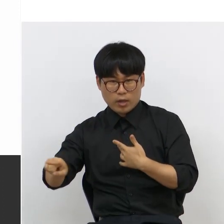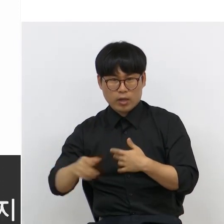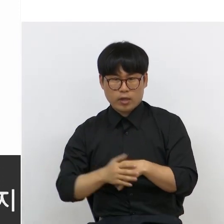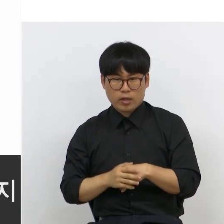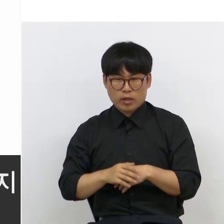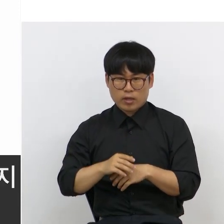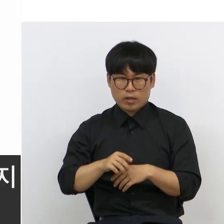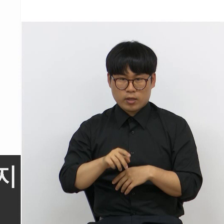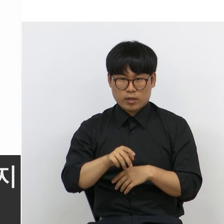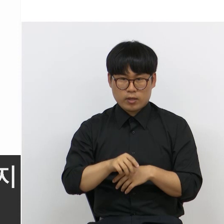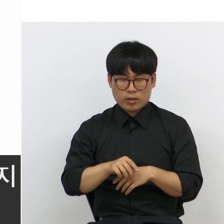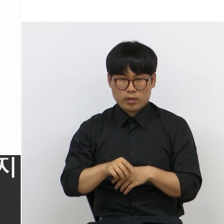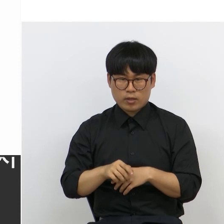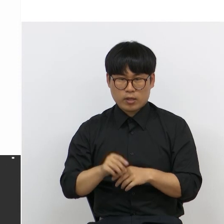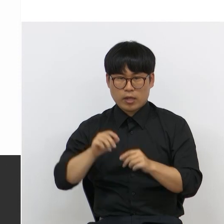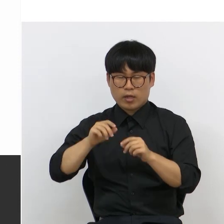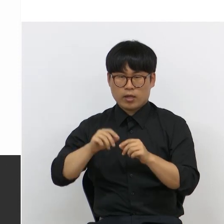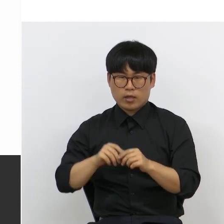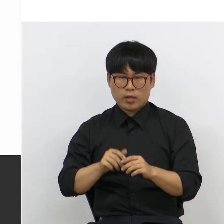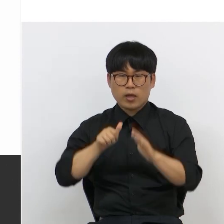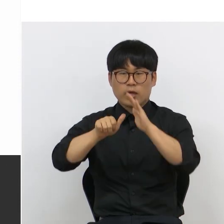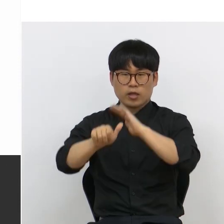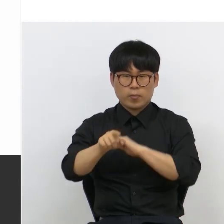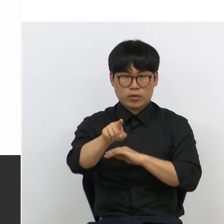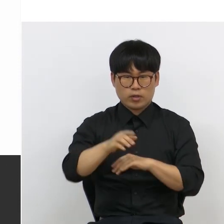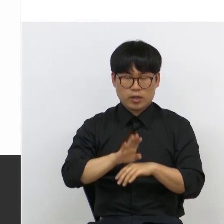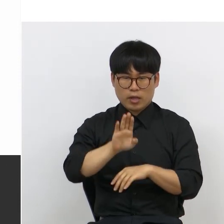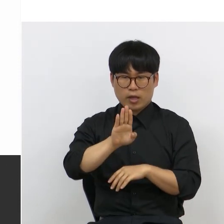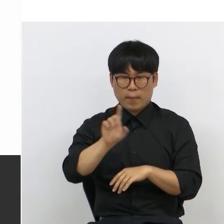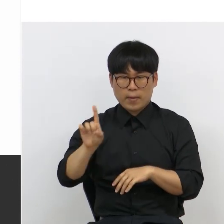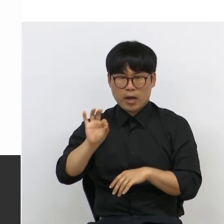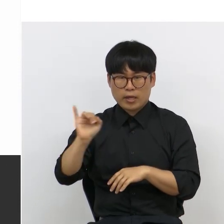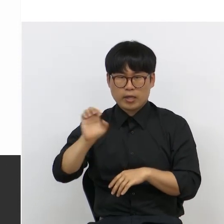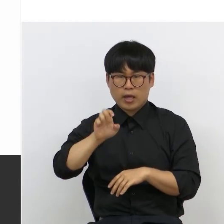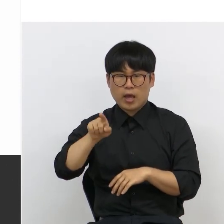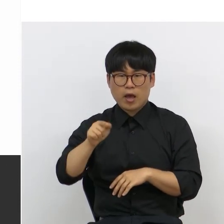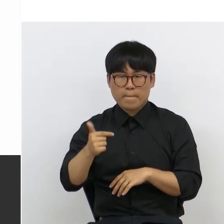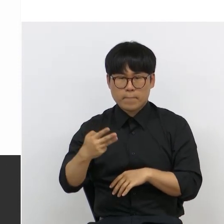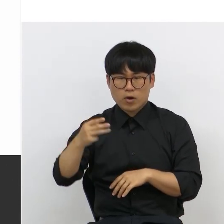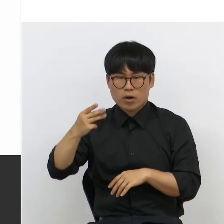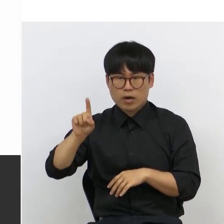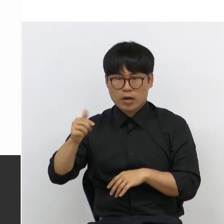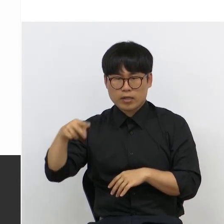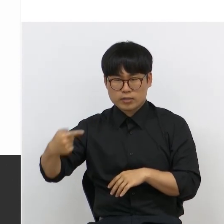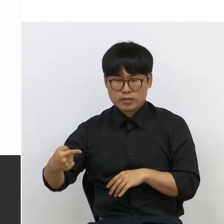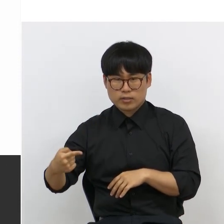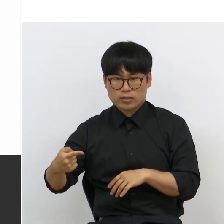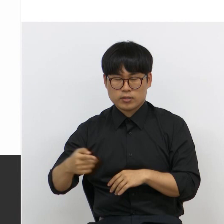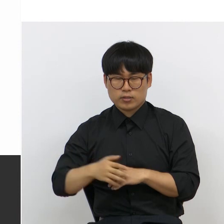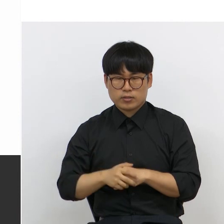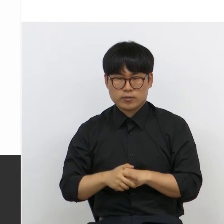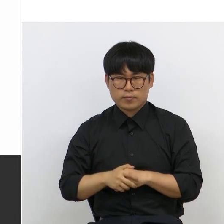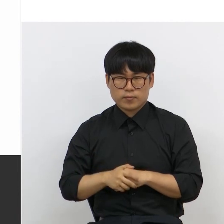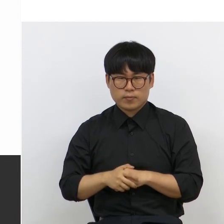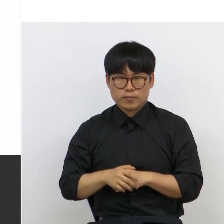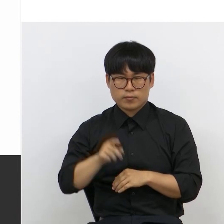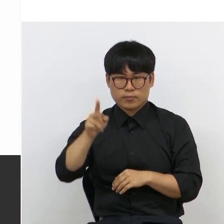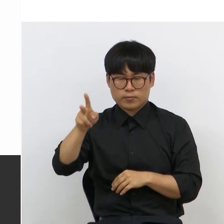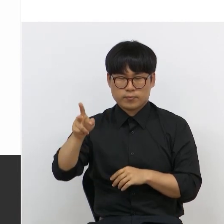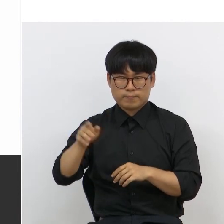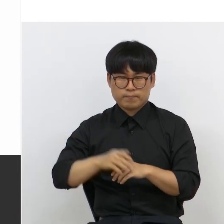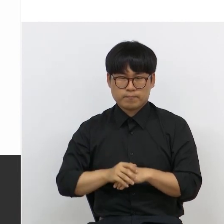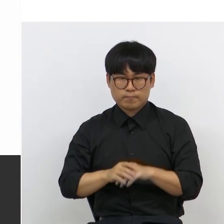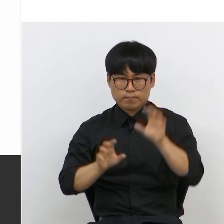밑으로 내려오는 방식, 대표적인 게 이제 바이페이직을 쓰는데요. 바이폴라를 쓰는데 이런 바이페이직을 쓰는데 바이페이직이나